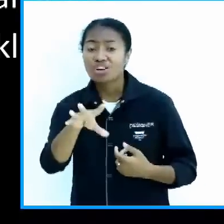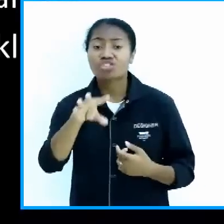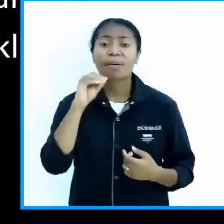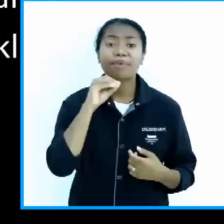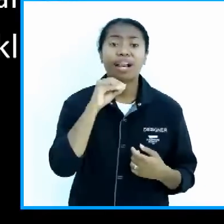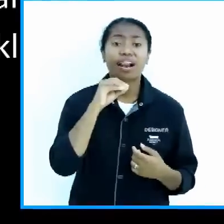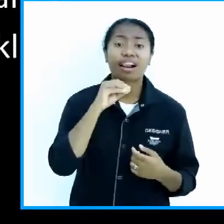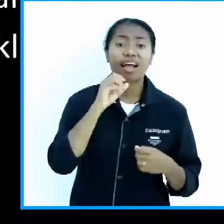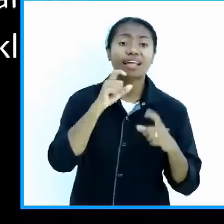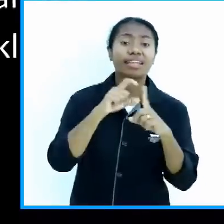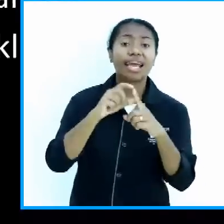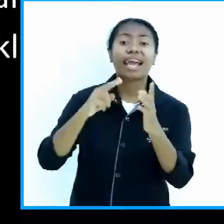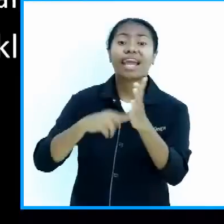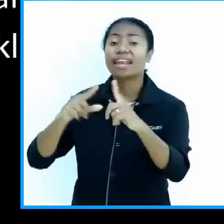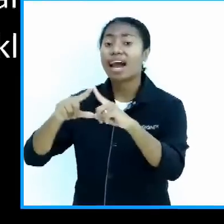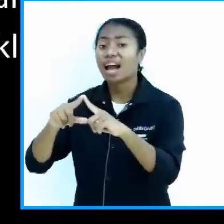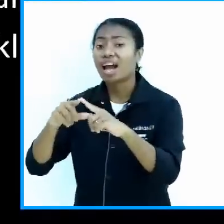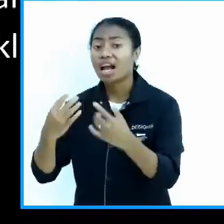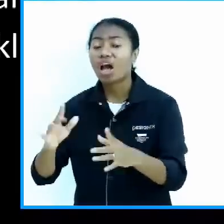orangnya. Nah, kalau antikrisnya belum datang,